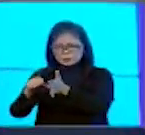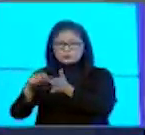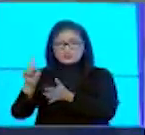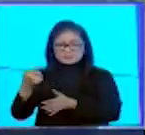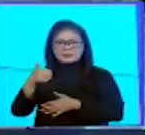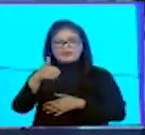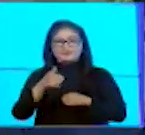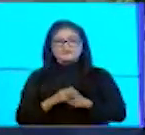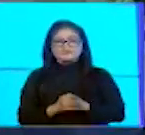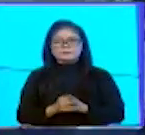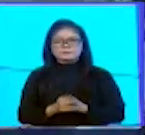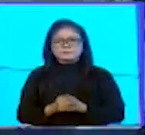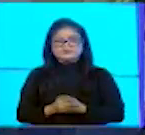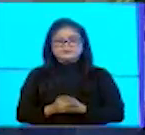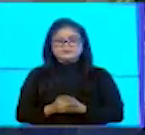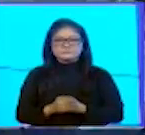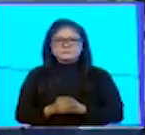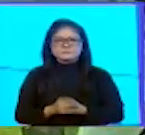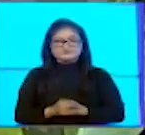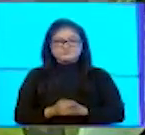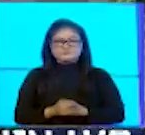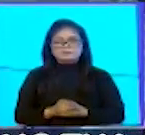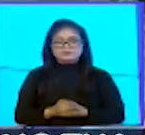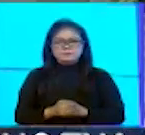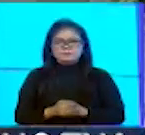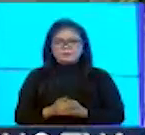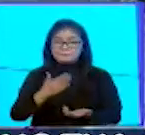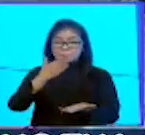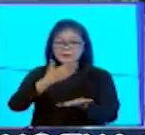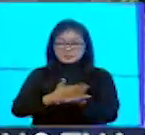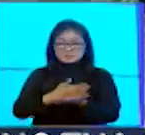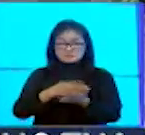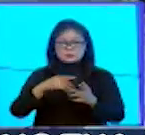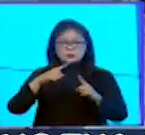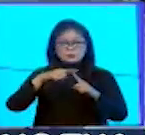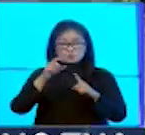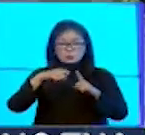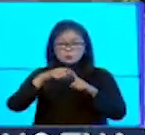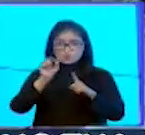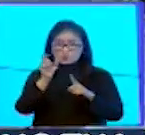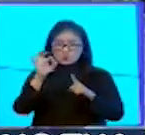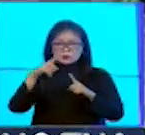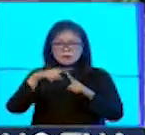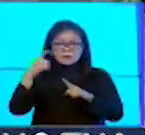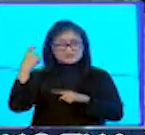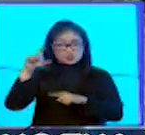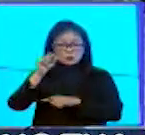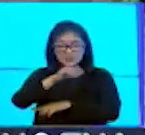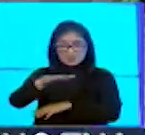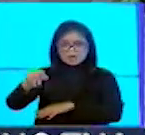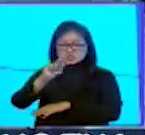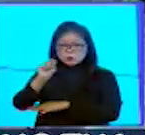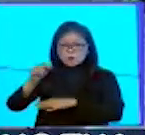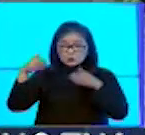baik pemirsa, adanya pembatasan kuota bagi calon peserta didik khususnya di sekolah negeri di wilayah